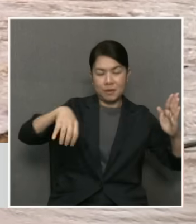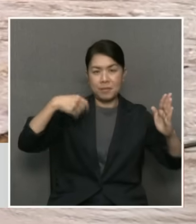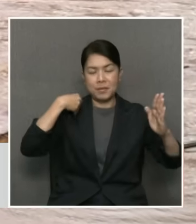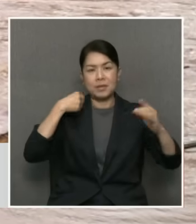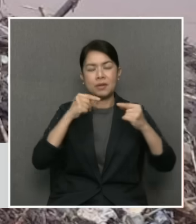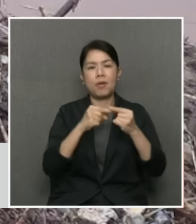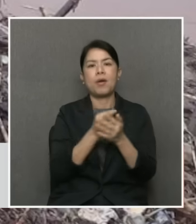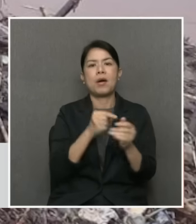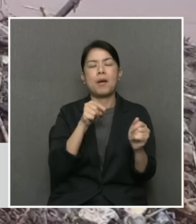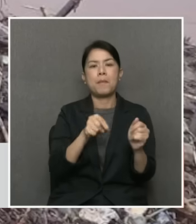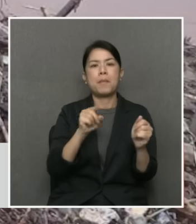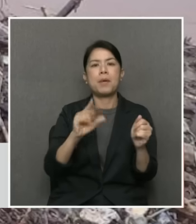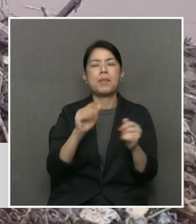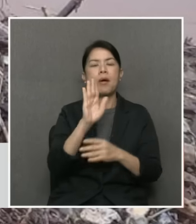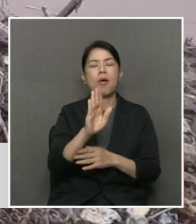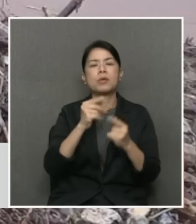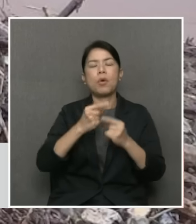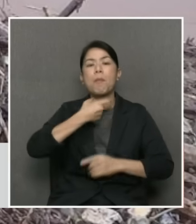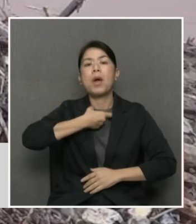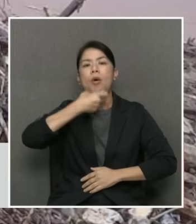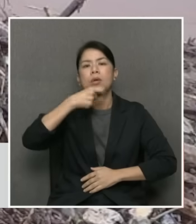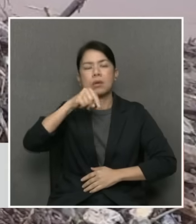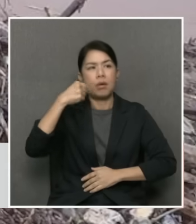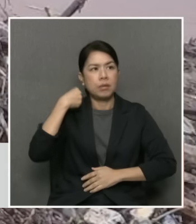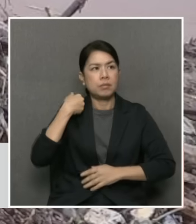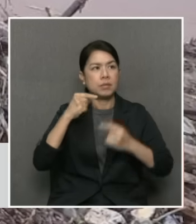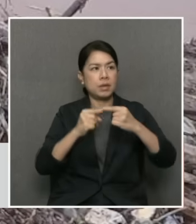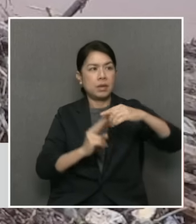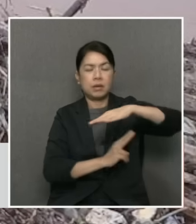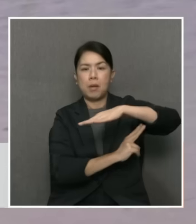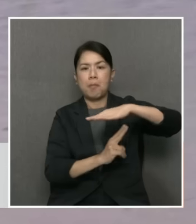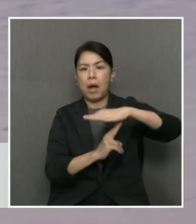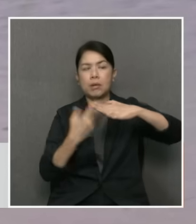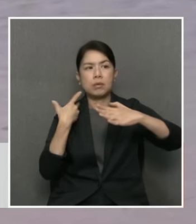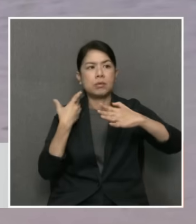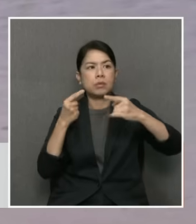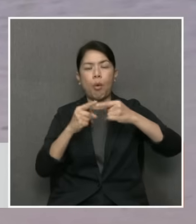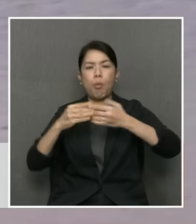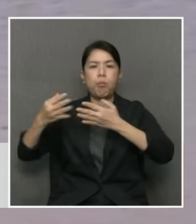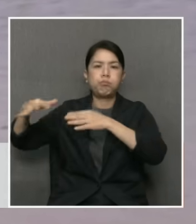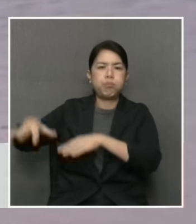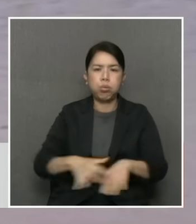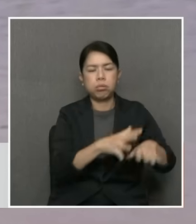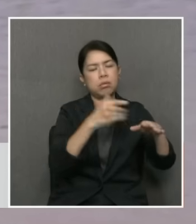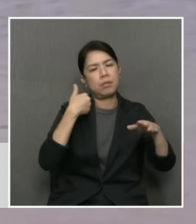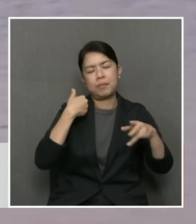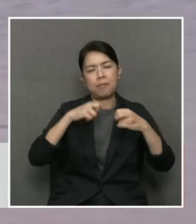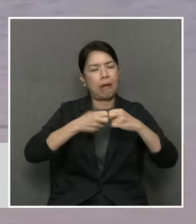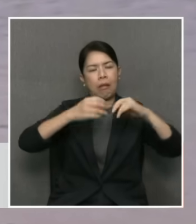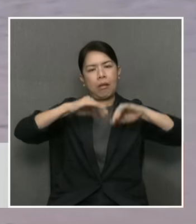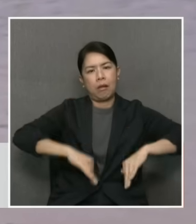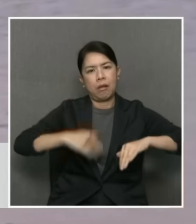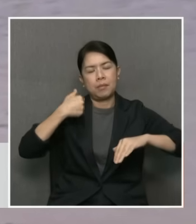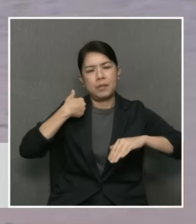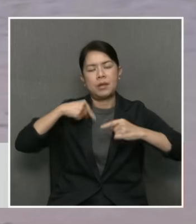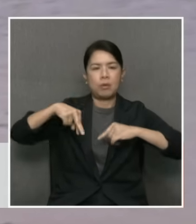อำเภอเมืองแม่ฮ่องสอนค่ะก็ถูกน้ำป่าซั้นสะพานขาดได้รับความเสียหายไม่สามารถสัญจรผ่านไปมาได้ด้วยเช่นเดียวกันนะคะ